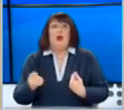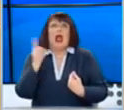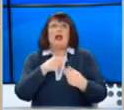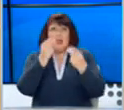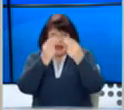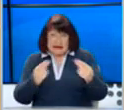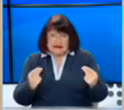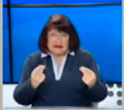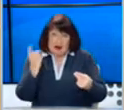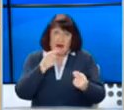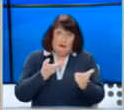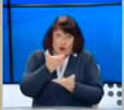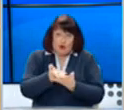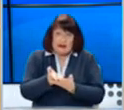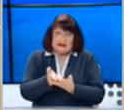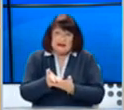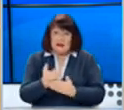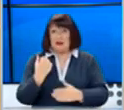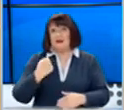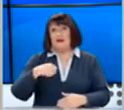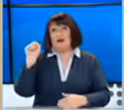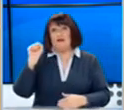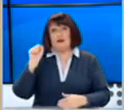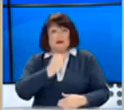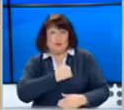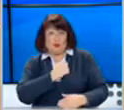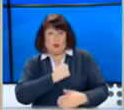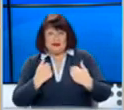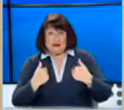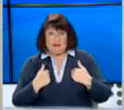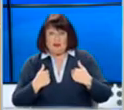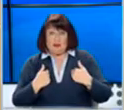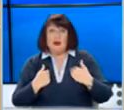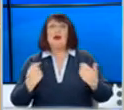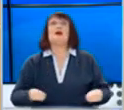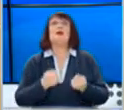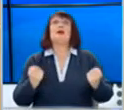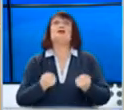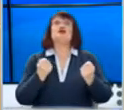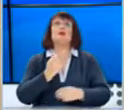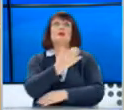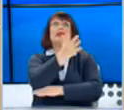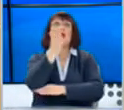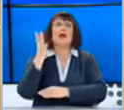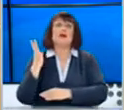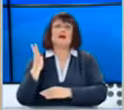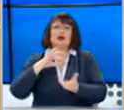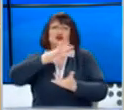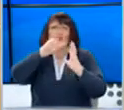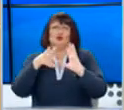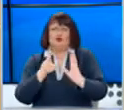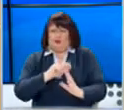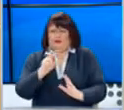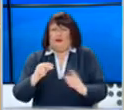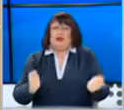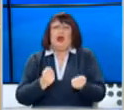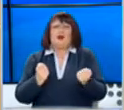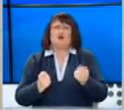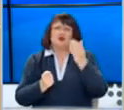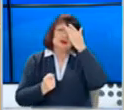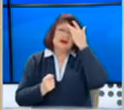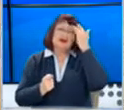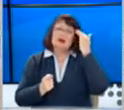πρόταση σε αυτό που κάνετε. Αν διαφωνείτε επί της αρχής ότι πρέπει να αξιοποιούμε παραγωγικά τα δάση μας, όπως γίνεται παντού στον κόσμο, γιατί τα δάση μπορεί